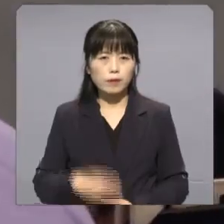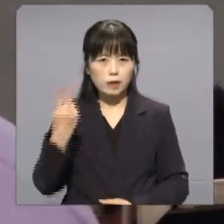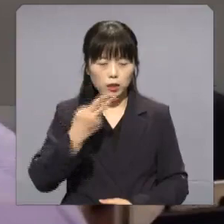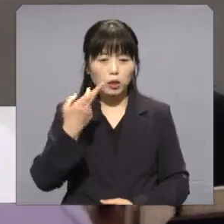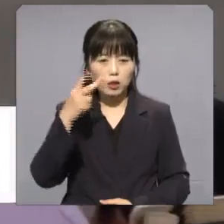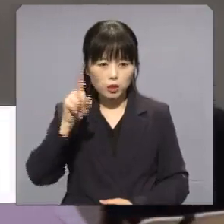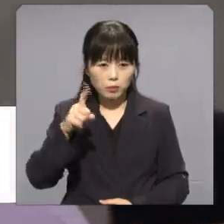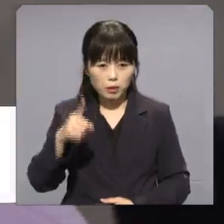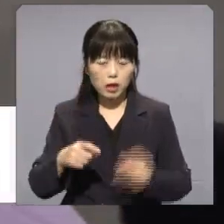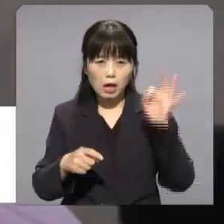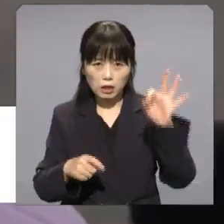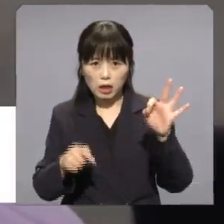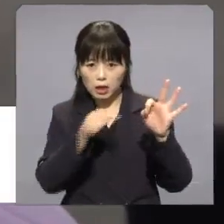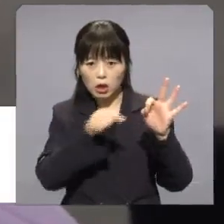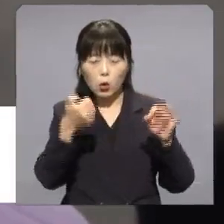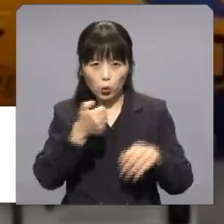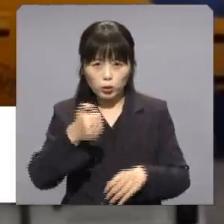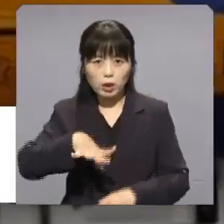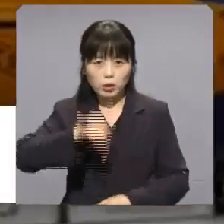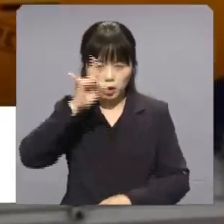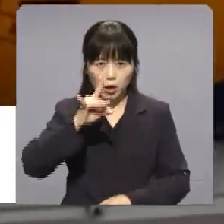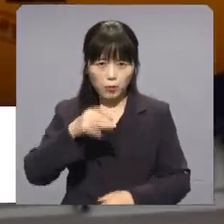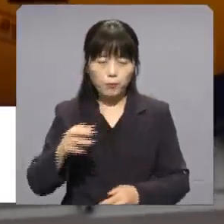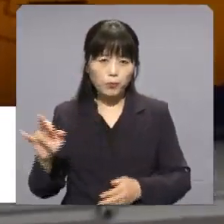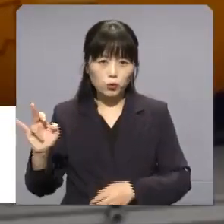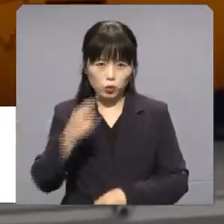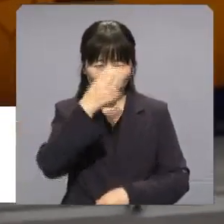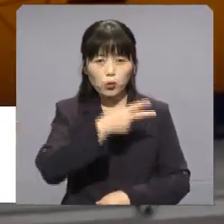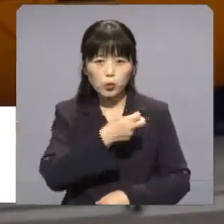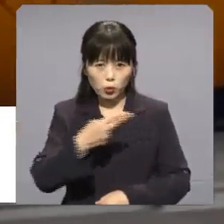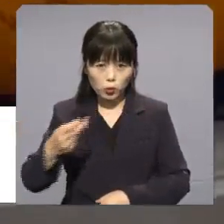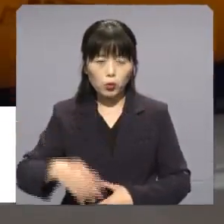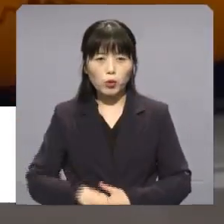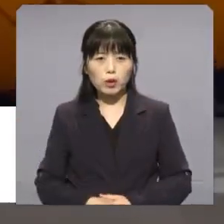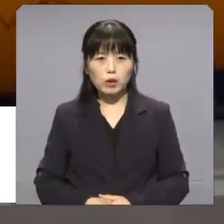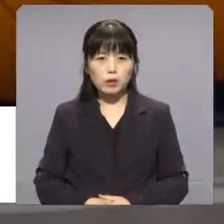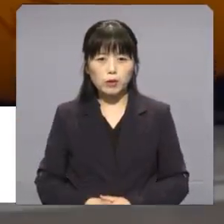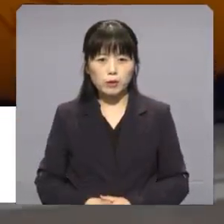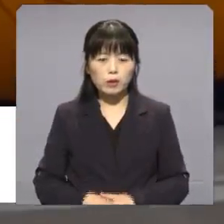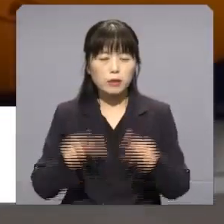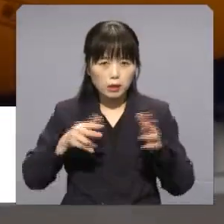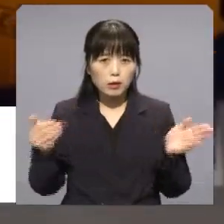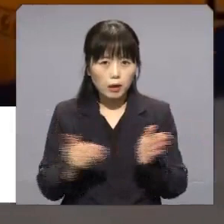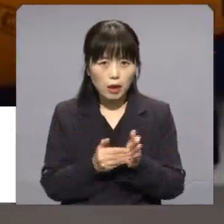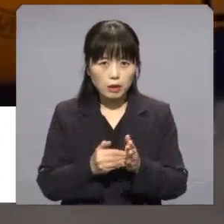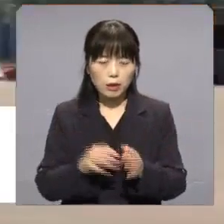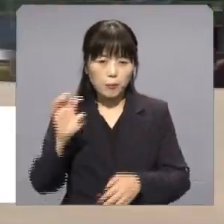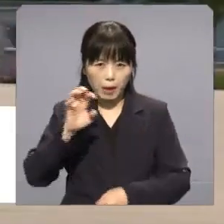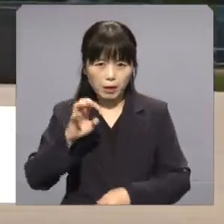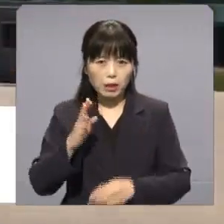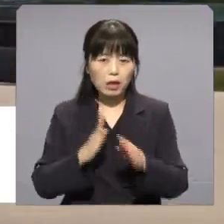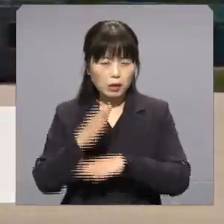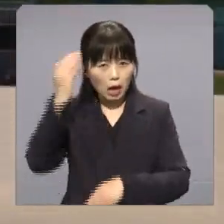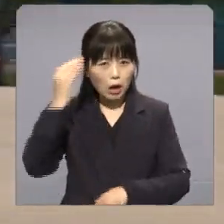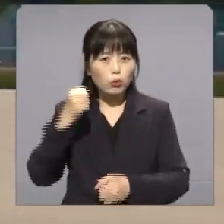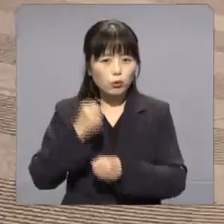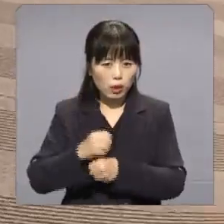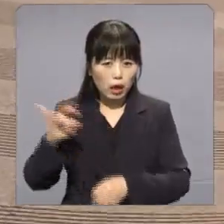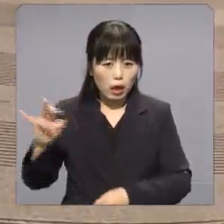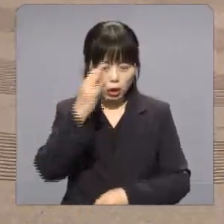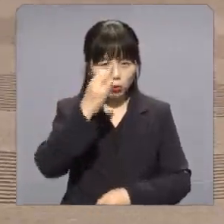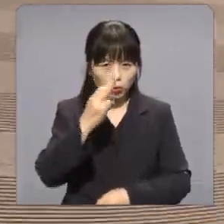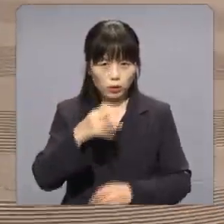2011년 T-50 훈련기를 처음 도입한 인도네시아. 지금까지 40대 이상의 한국산